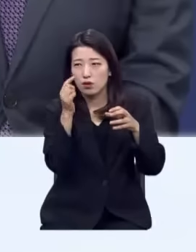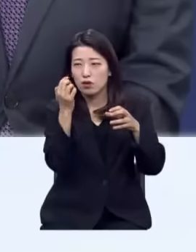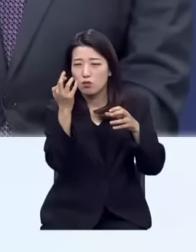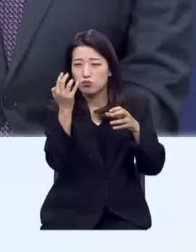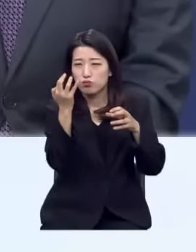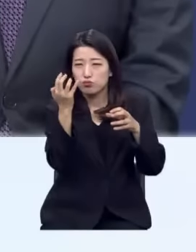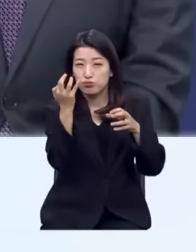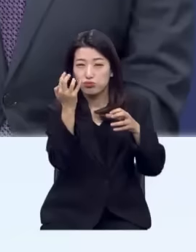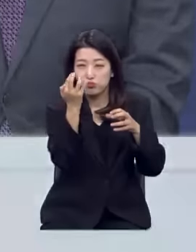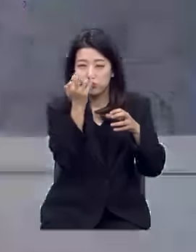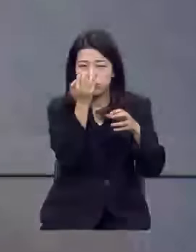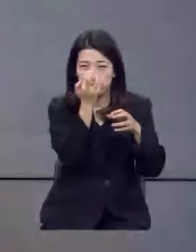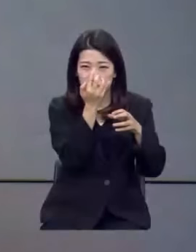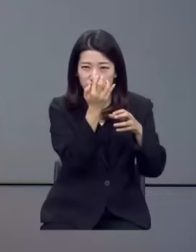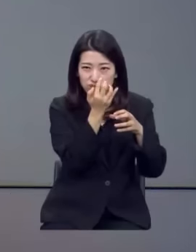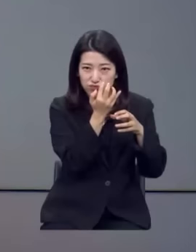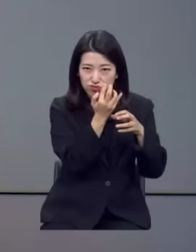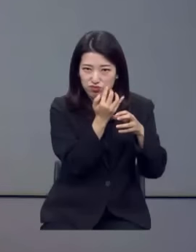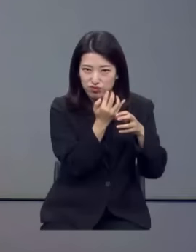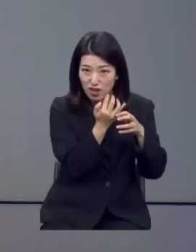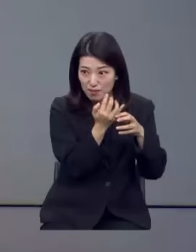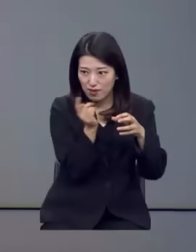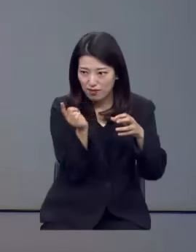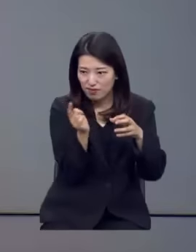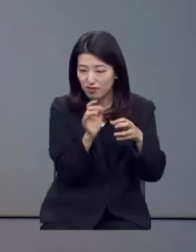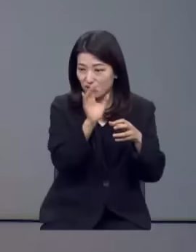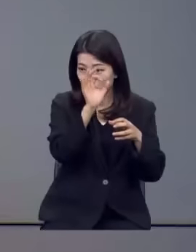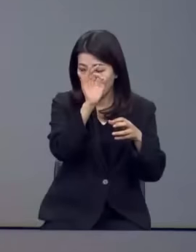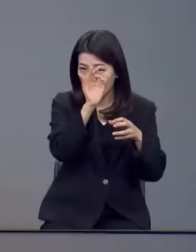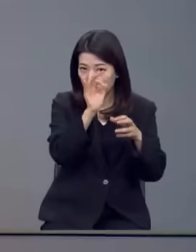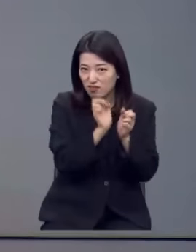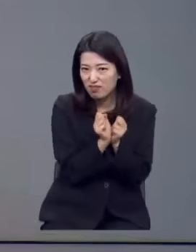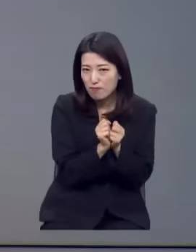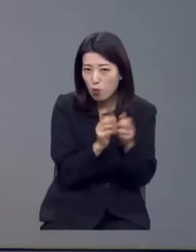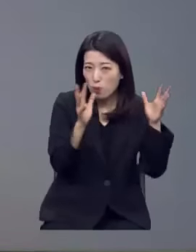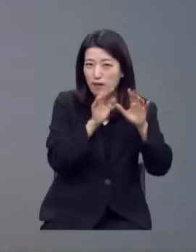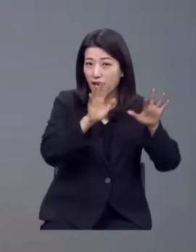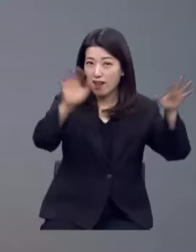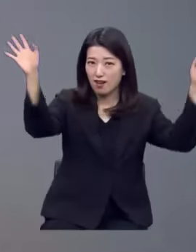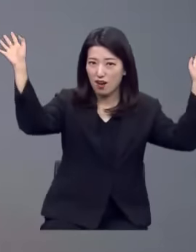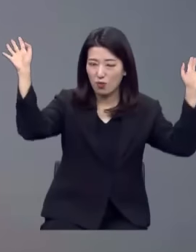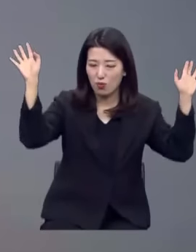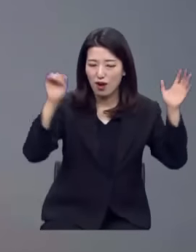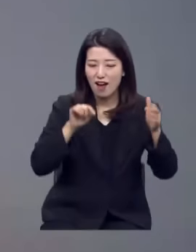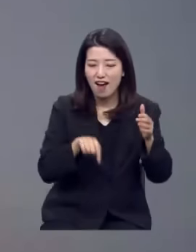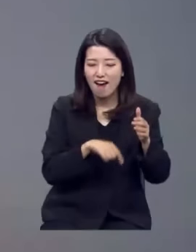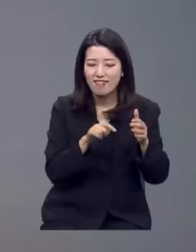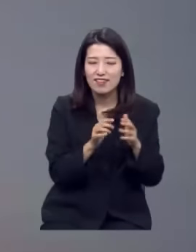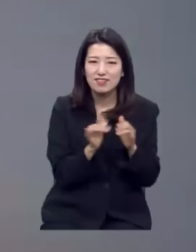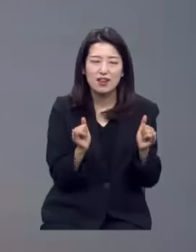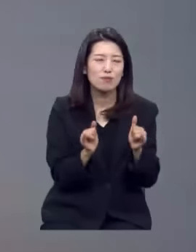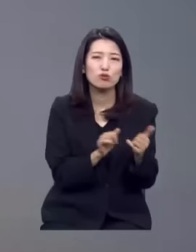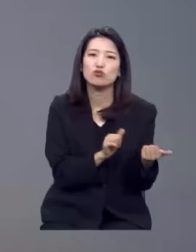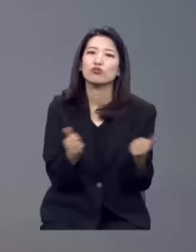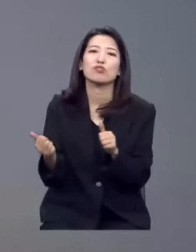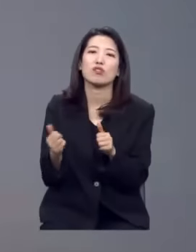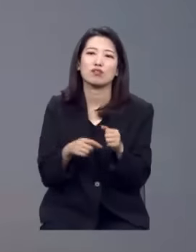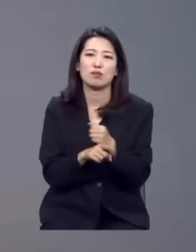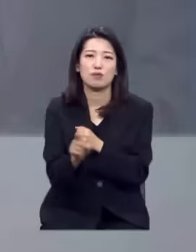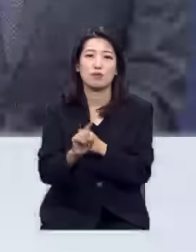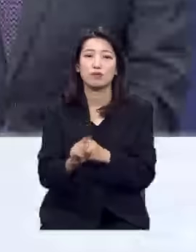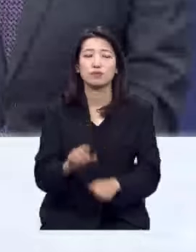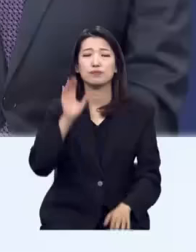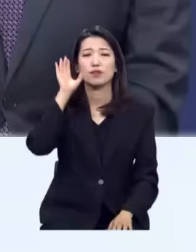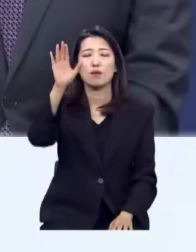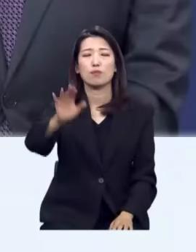돈도 날라가고 돈 밑에 있는 사람도 다 죽잖아요음 그러니까 명태는 앞으로 돈 문제가 계속 좀